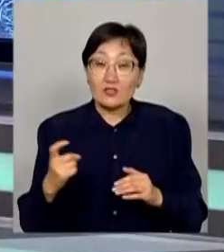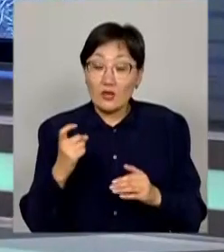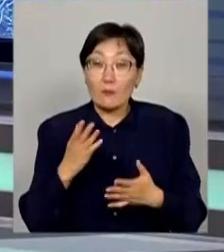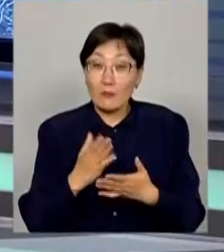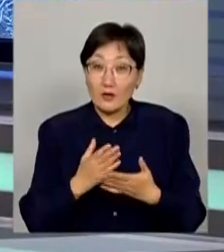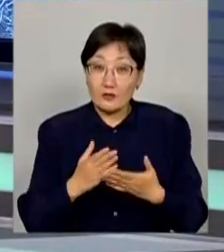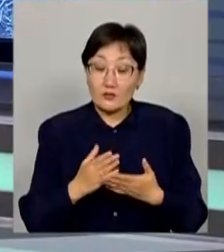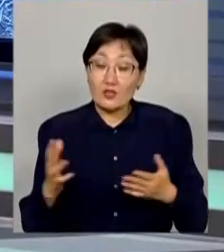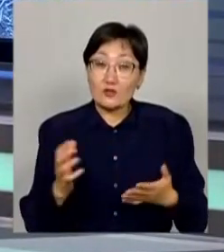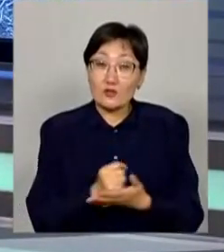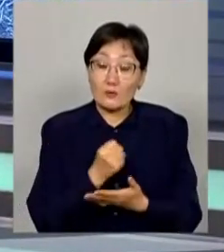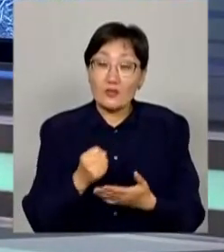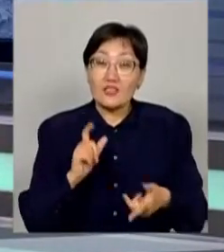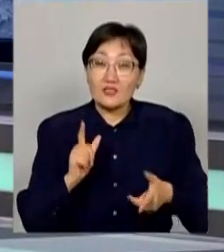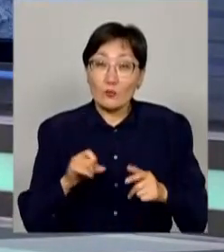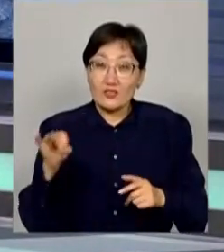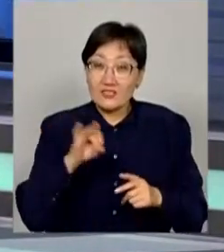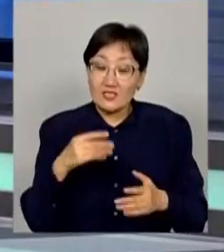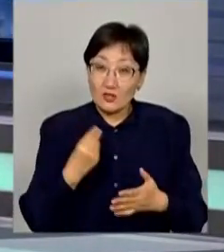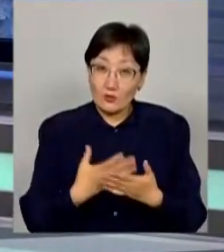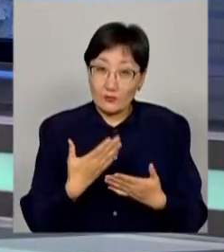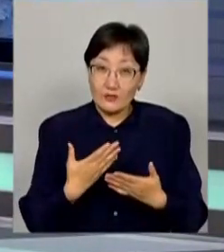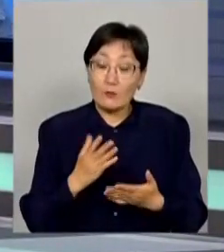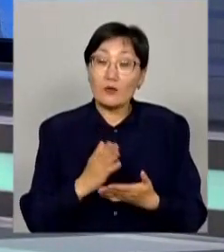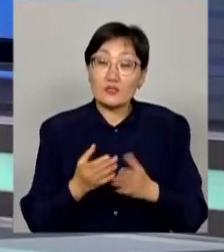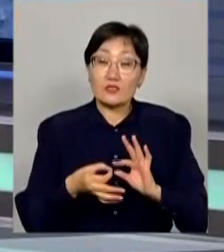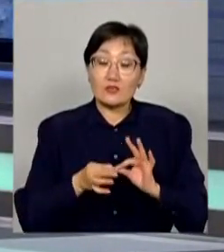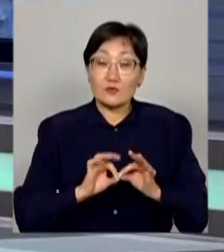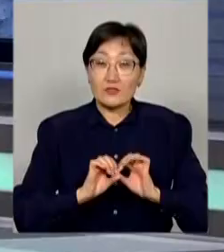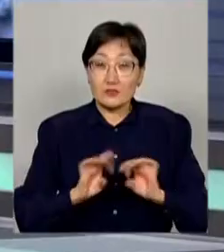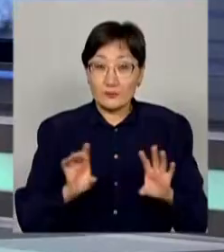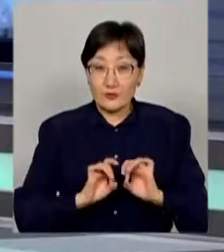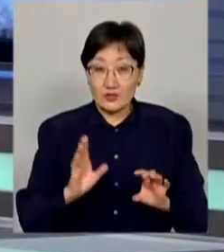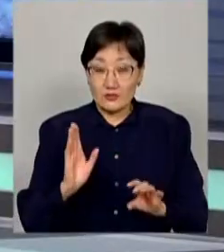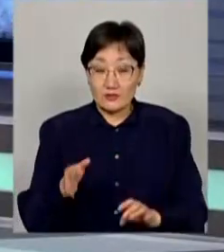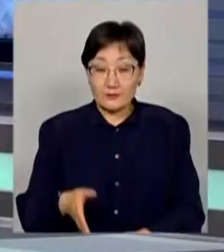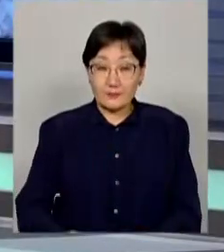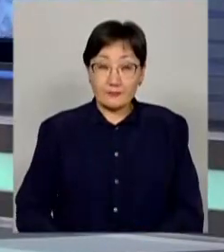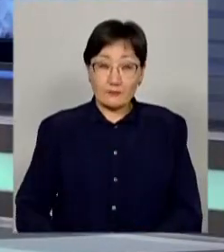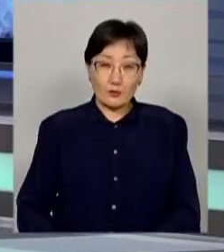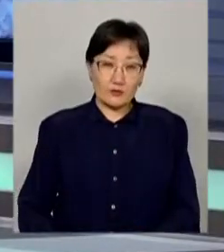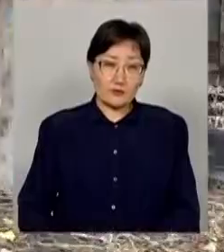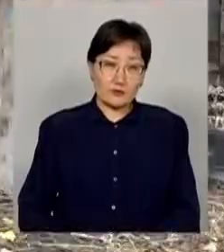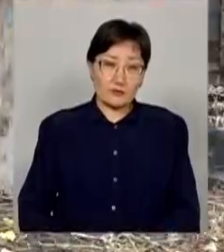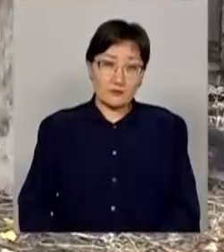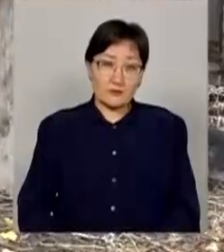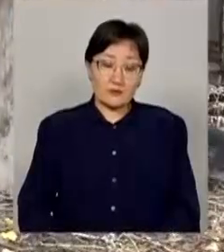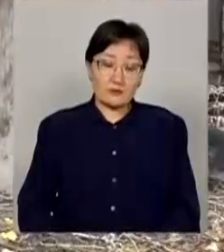бармыз. Табылған дүние расымен тарихи құнды ма? Наскен Еркін балбал тасты арнайы барып көріп қайтты.